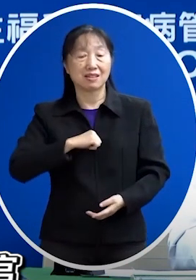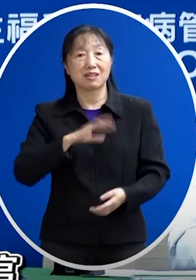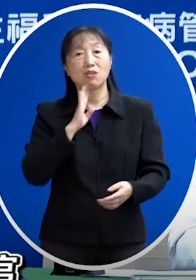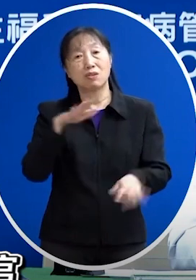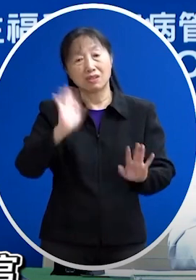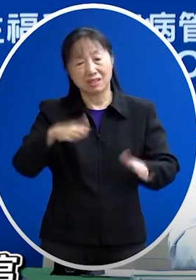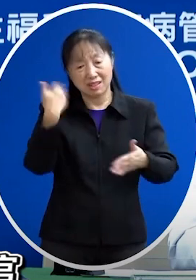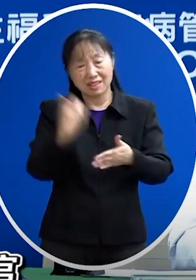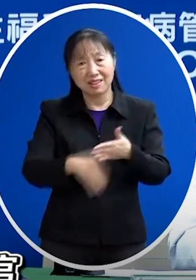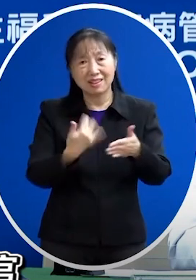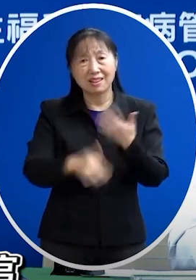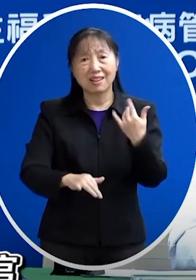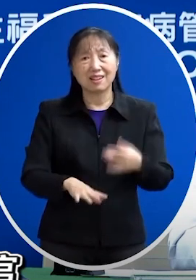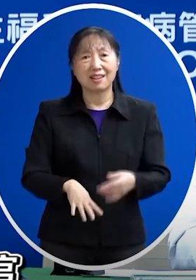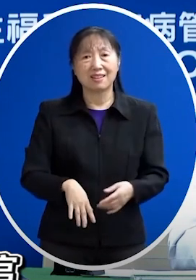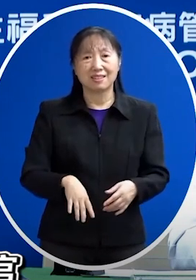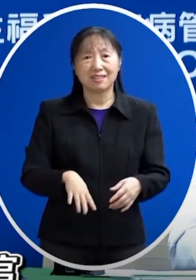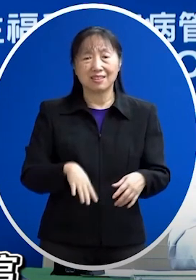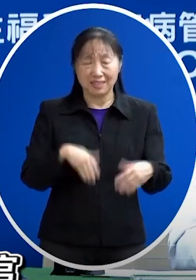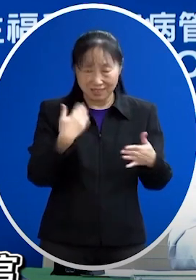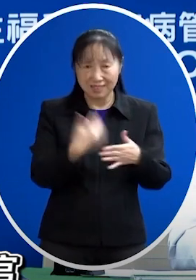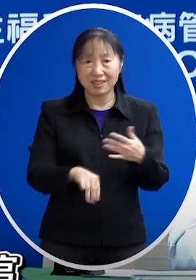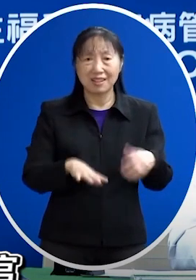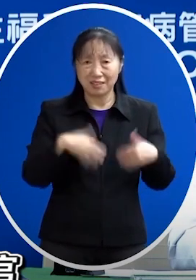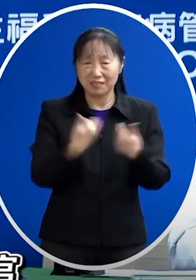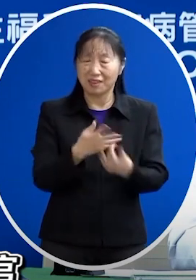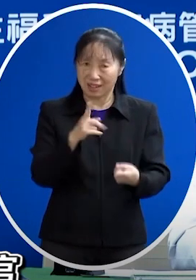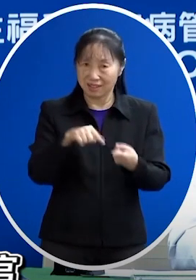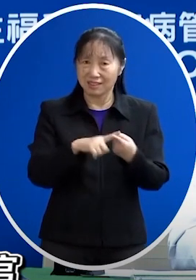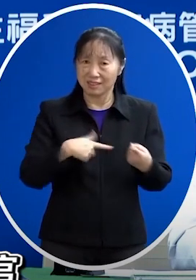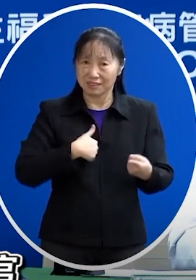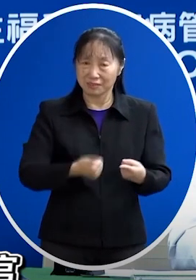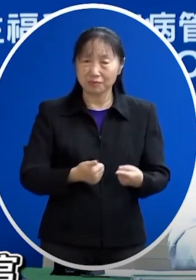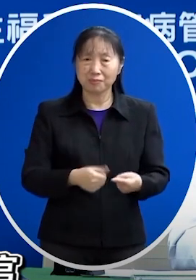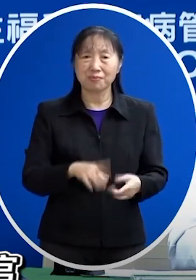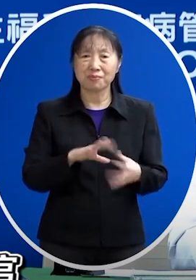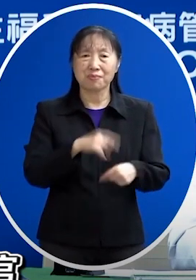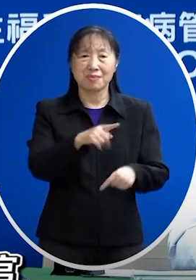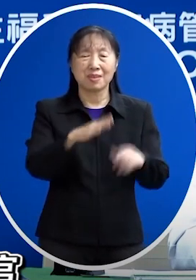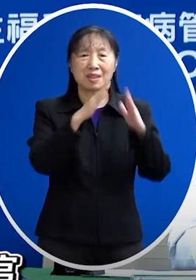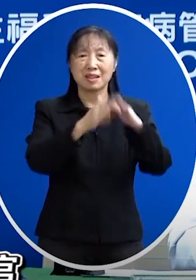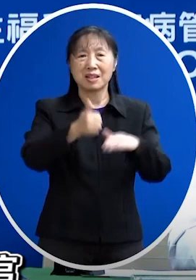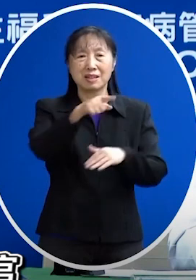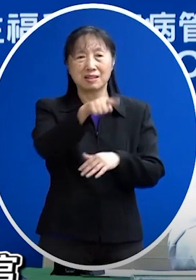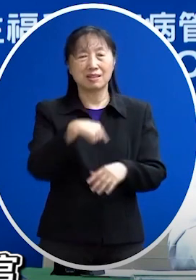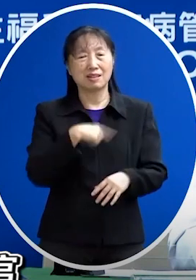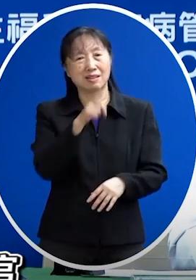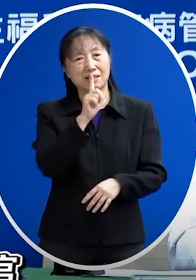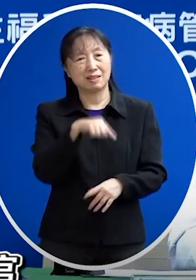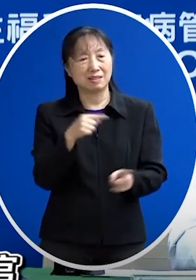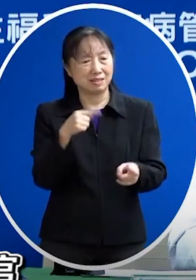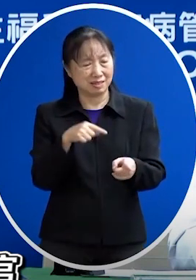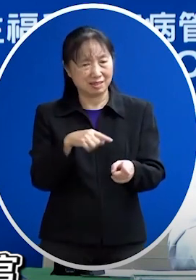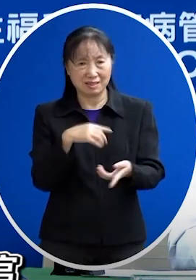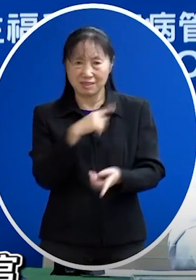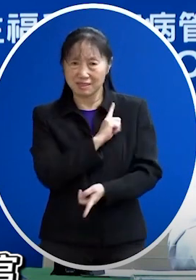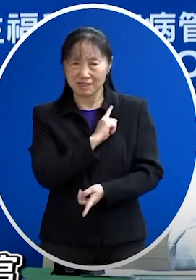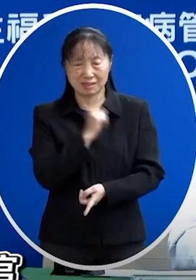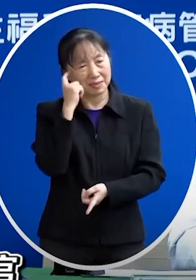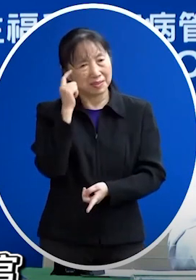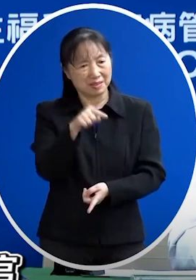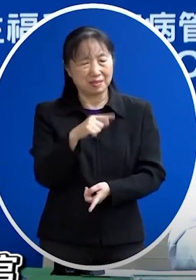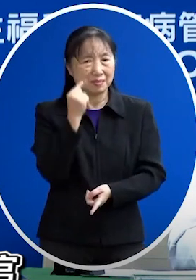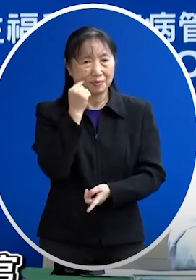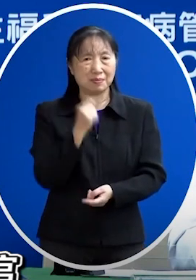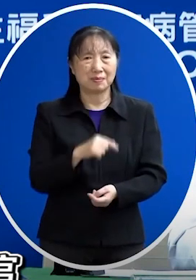减低4天是不容易的，还要这样，你们也听听哈，就某市长也讲说那东西困难很多啊，哦，那我